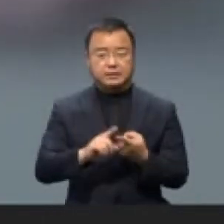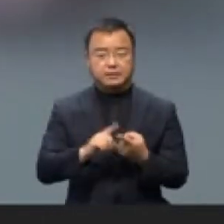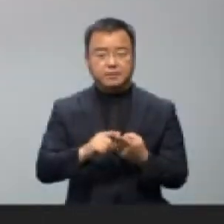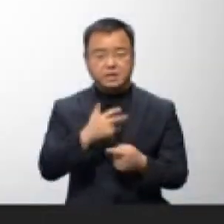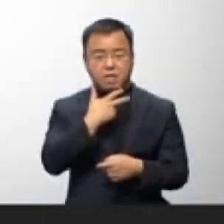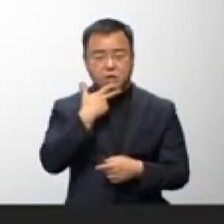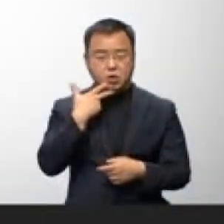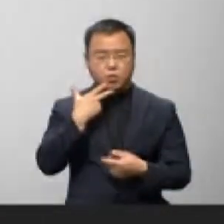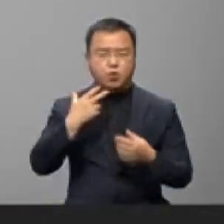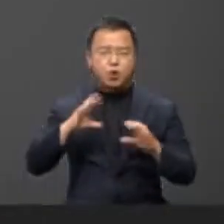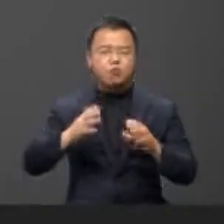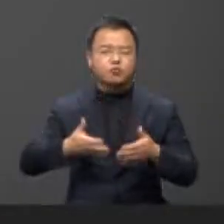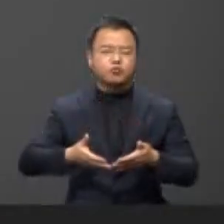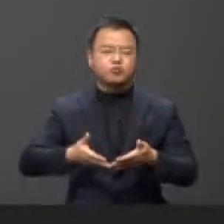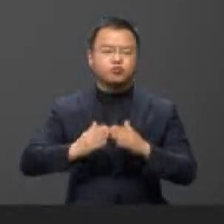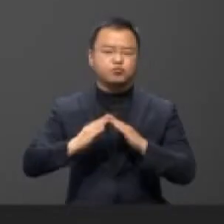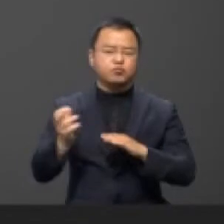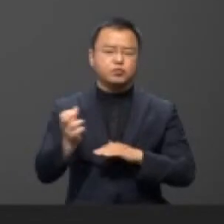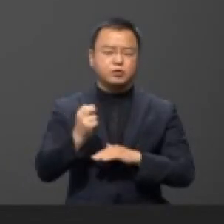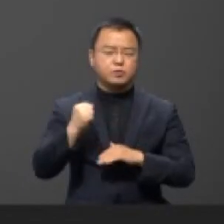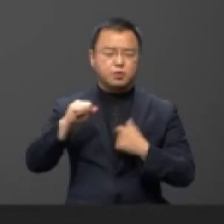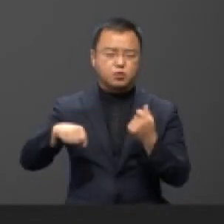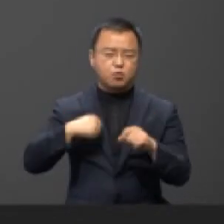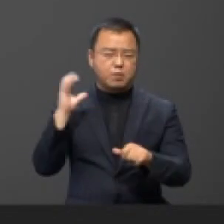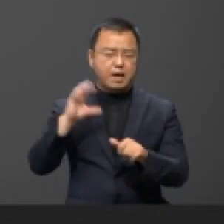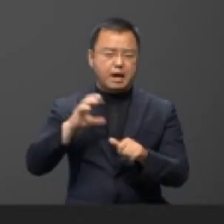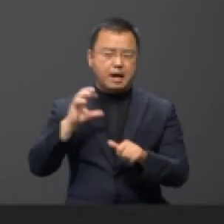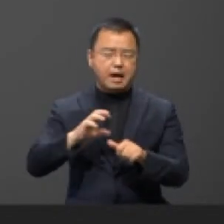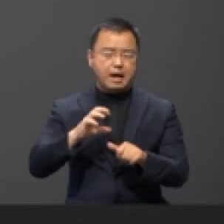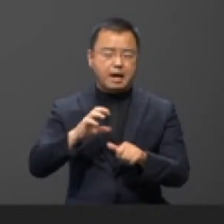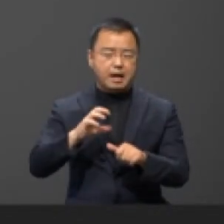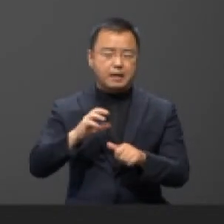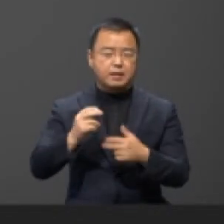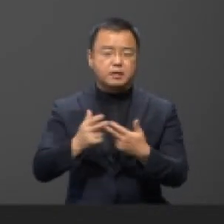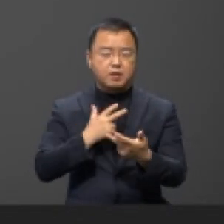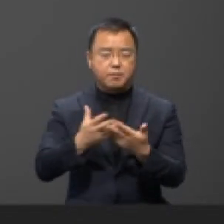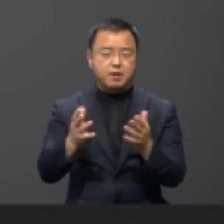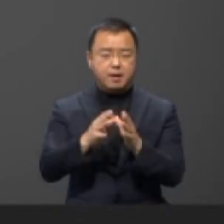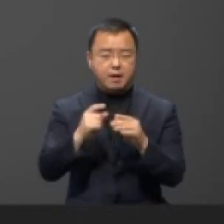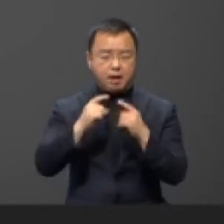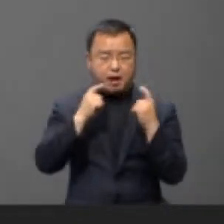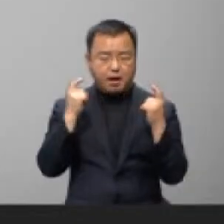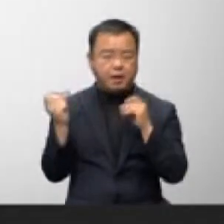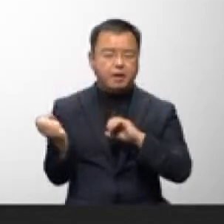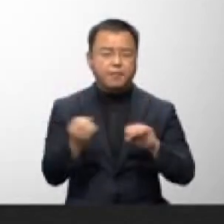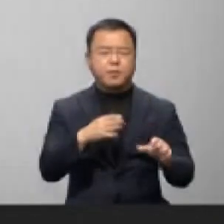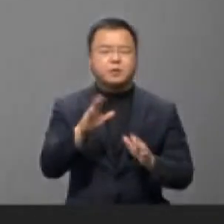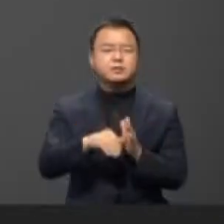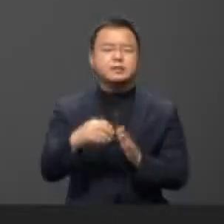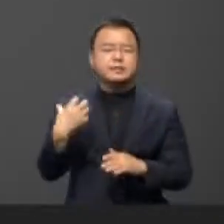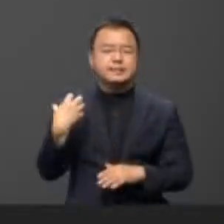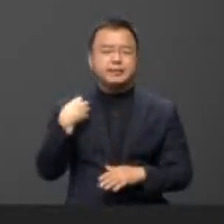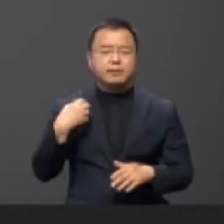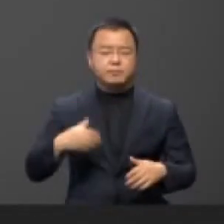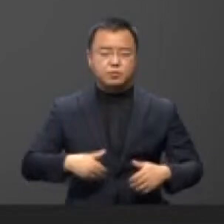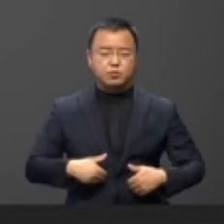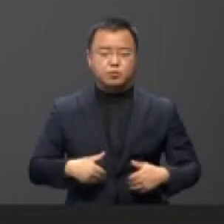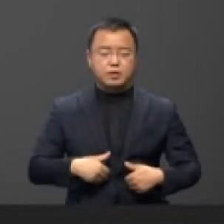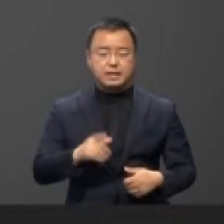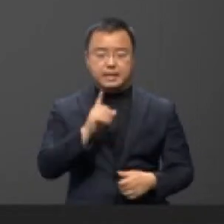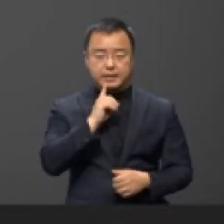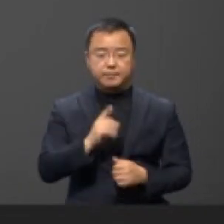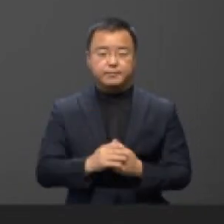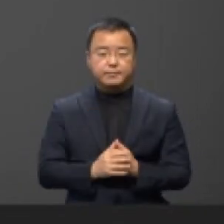영국의 국립동물학대 방지협회는 마스크를 폐기할 때도 책임감 있는 자세가 필요하다고 강조했죠.